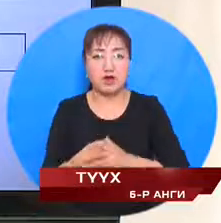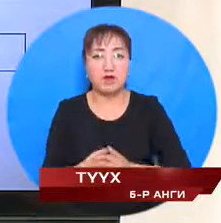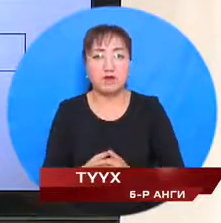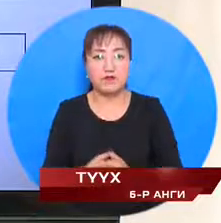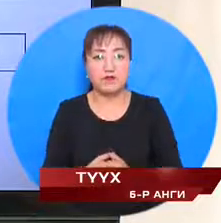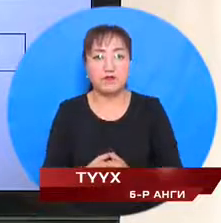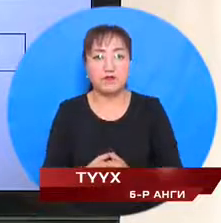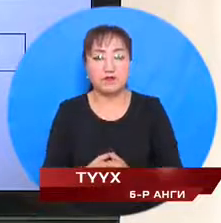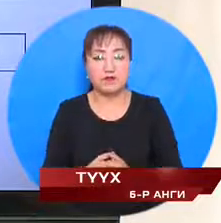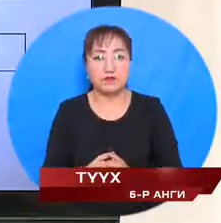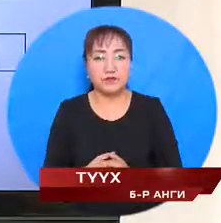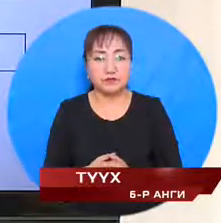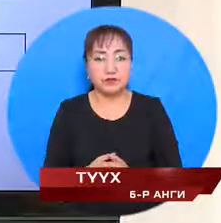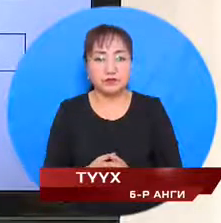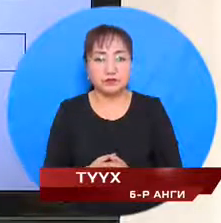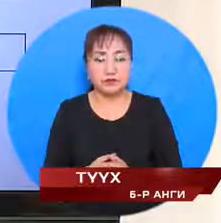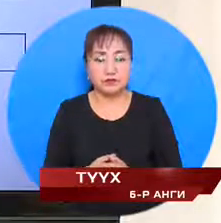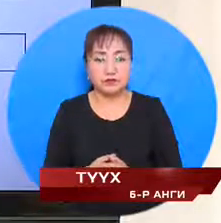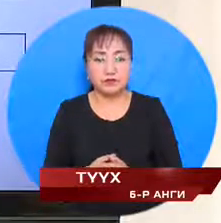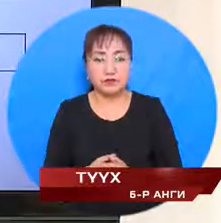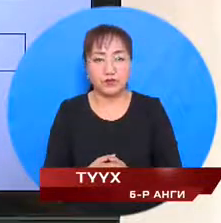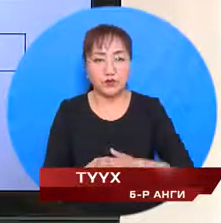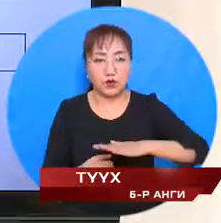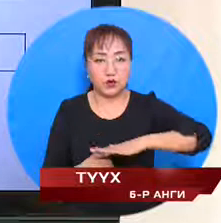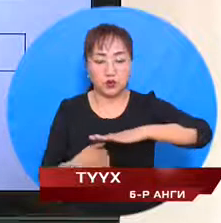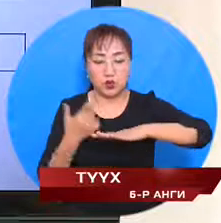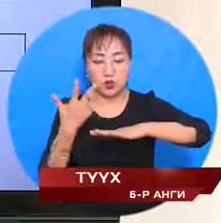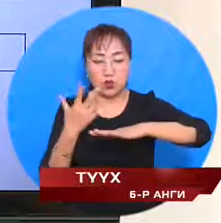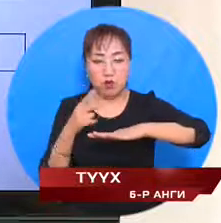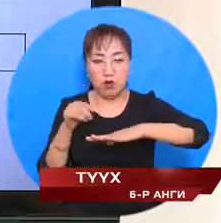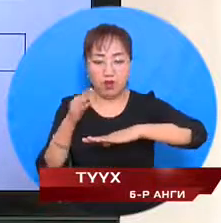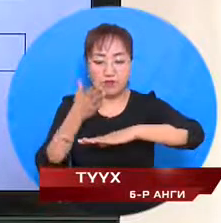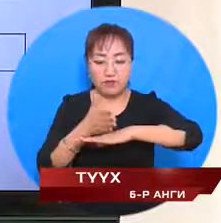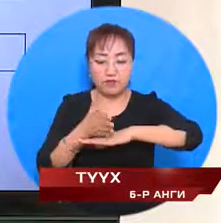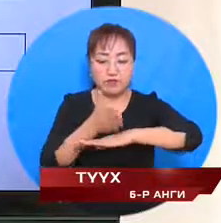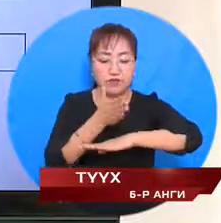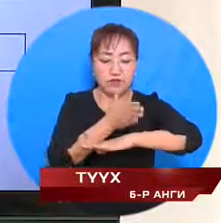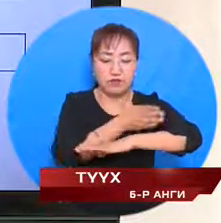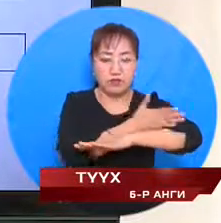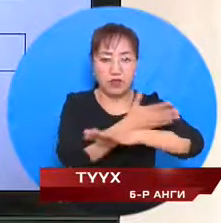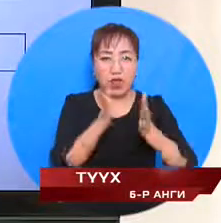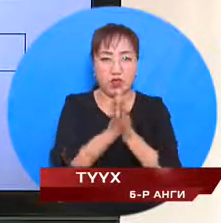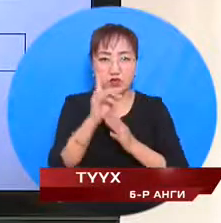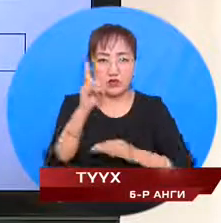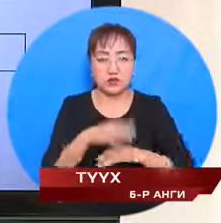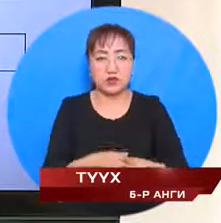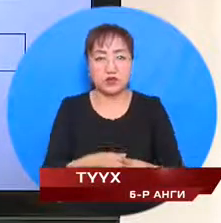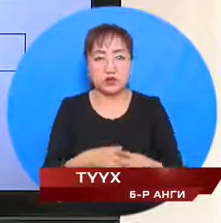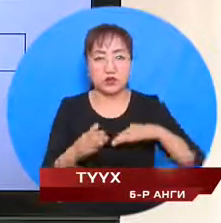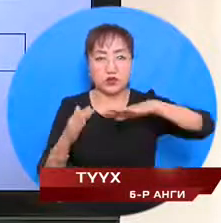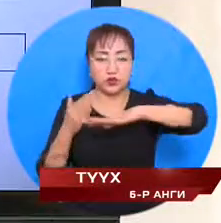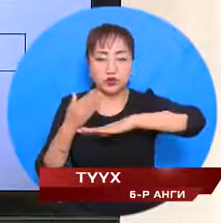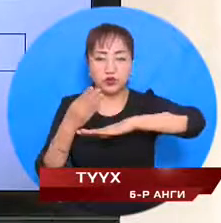За хөндлөнгийн буюу 3 нь 11 нүд байна. За хөндлөнгийн 4 нь 6